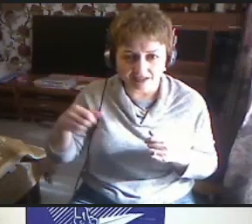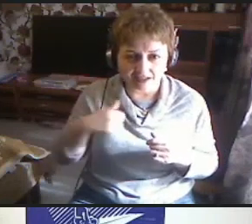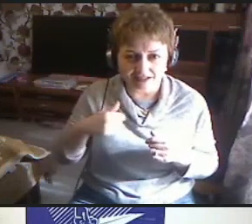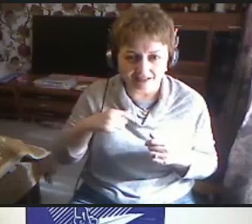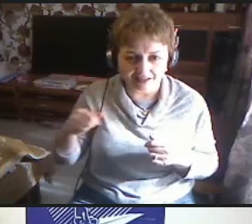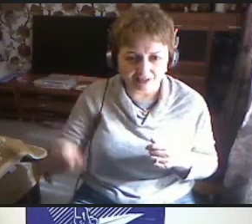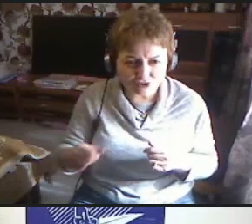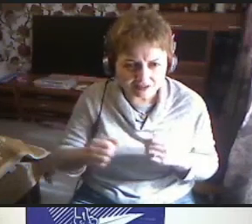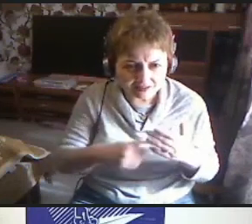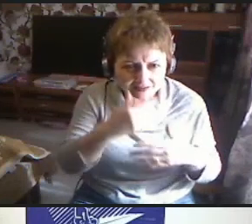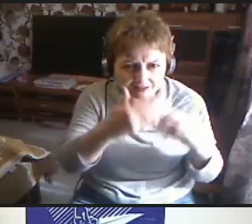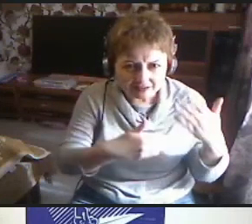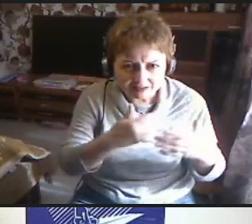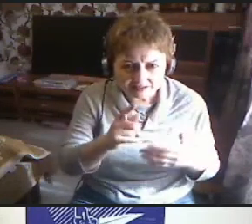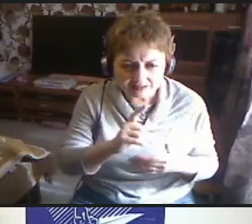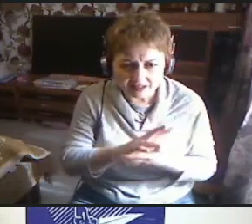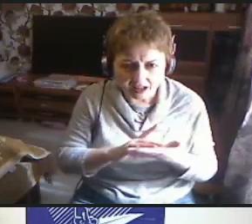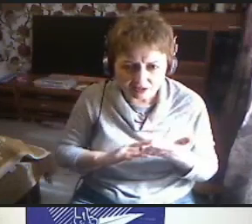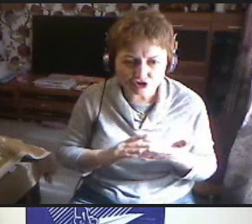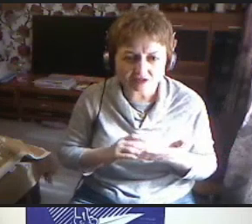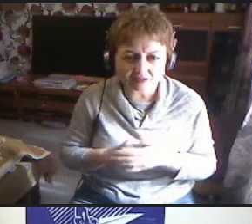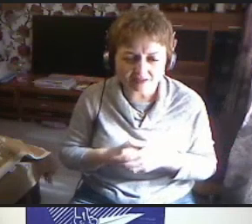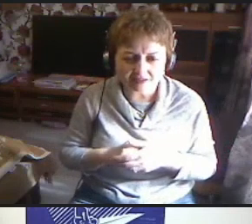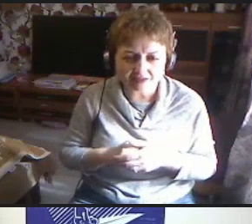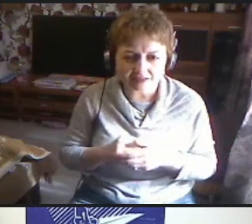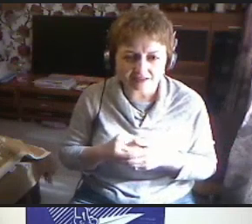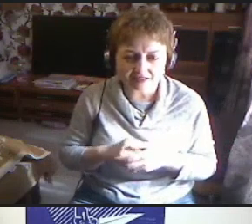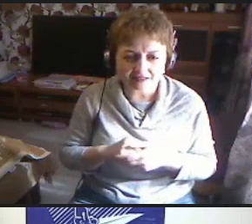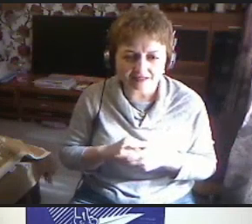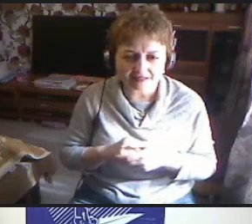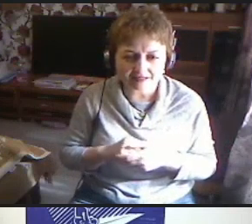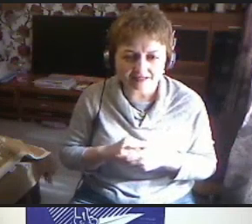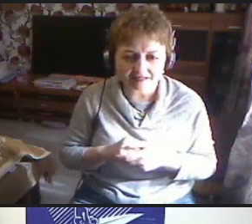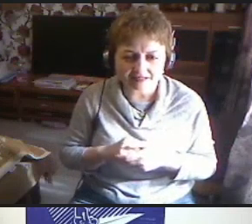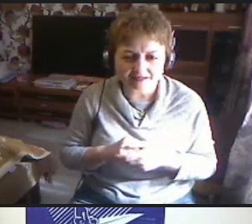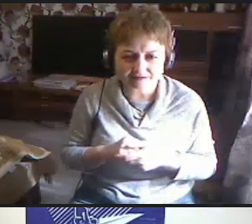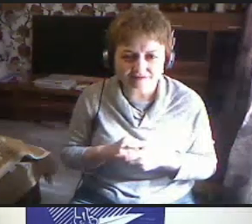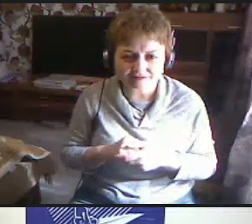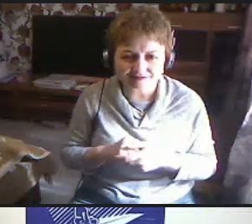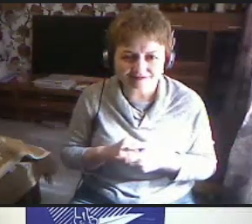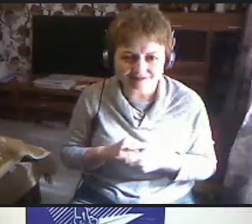ехать дальше? Девушки. Боже, давайте мышку.